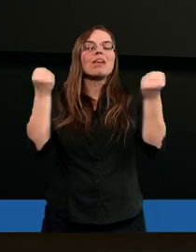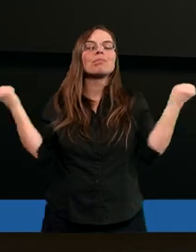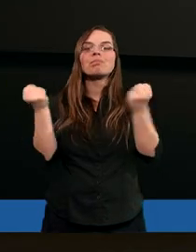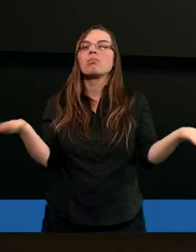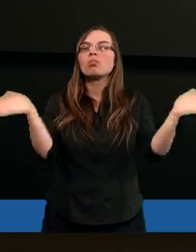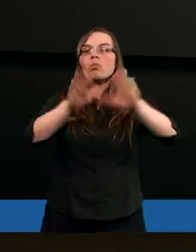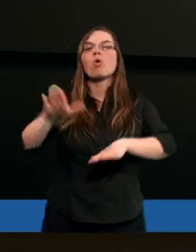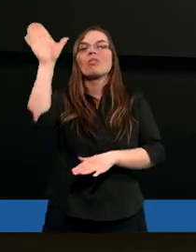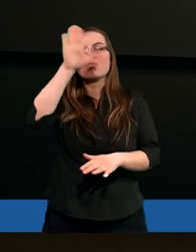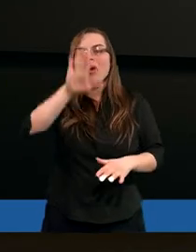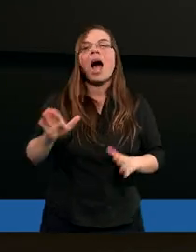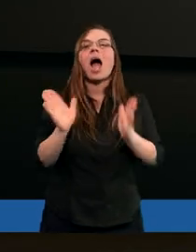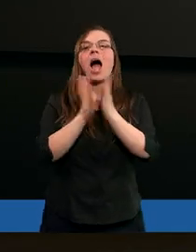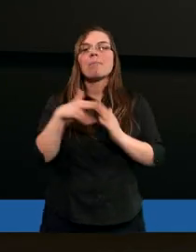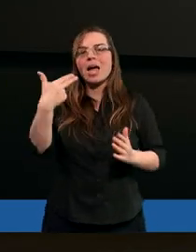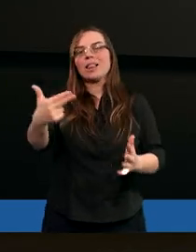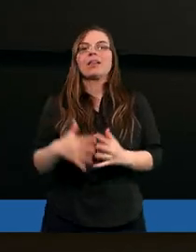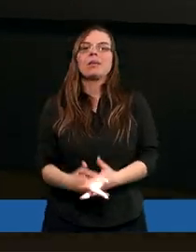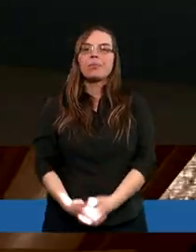Bożego błogosławieństwa.